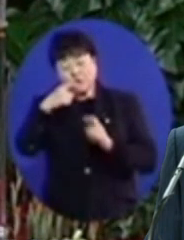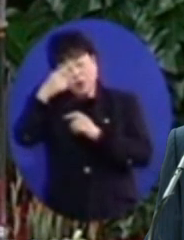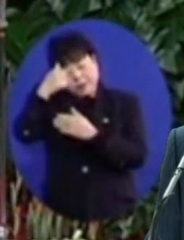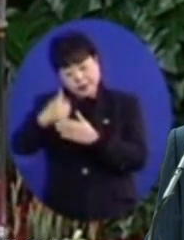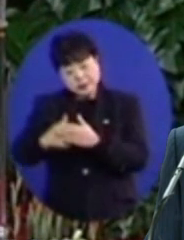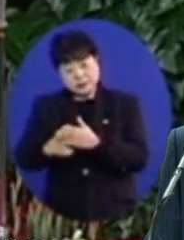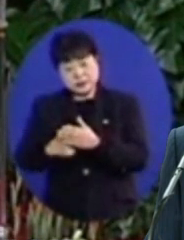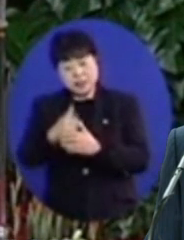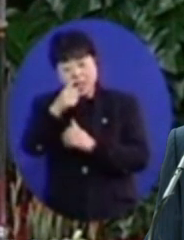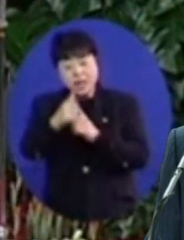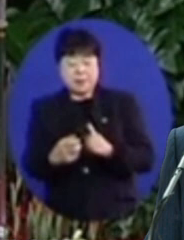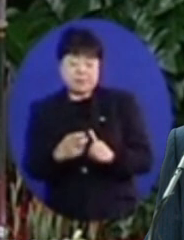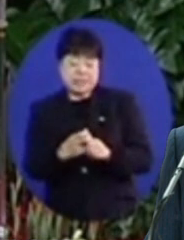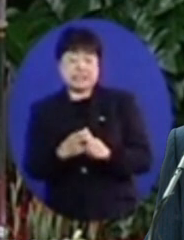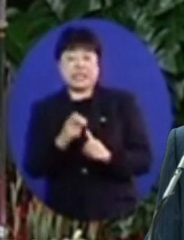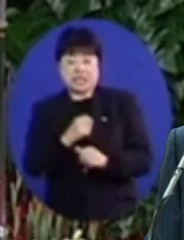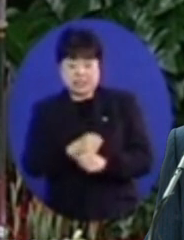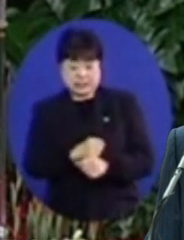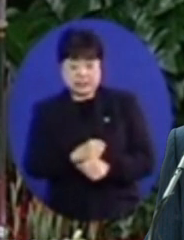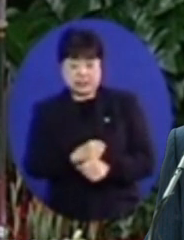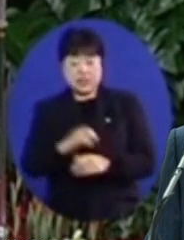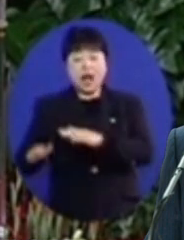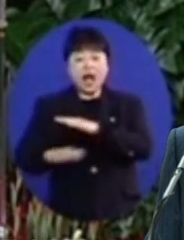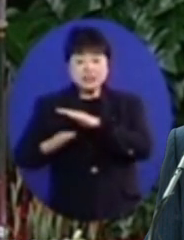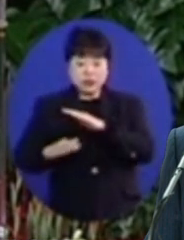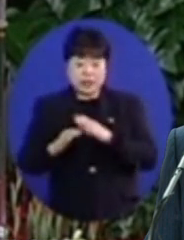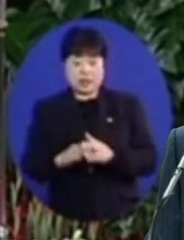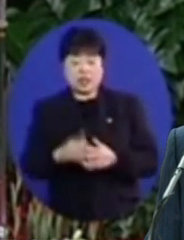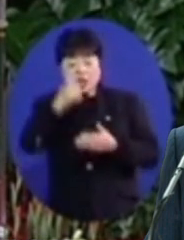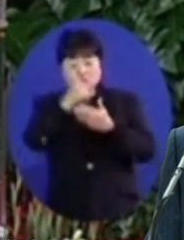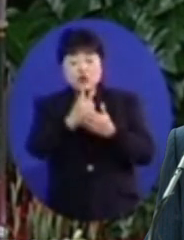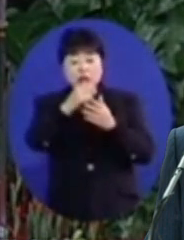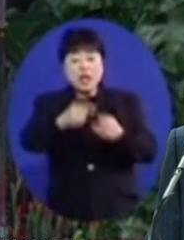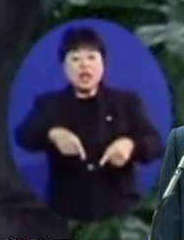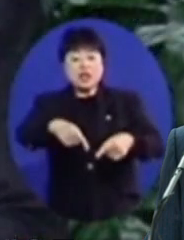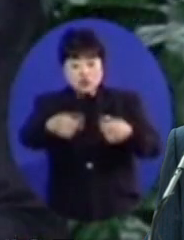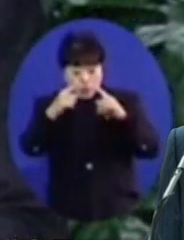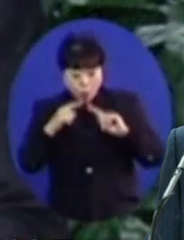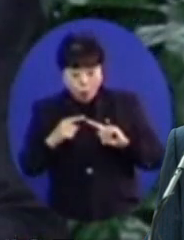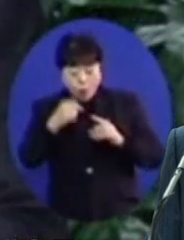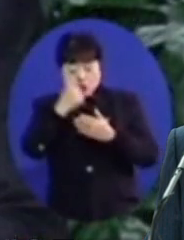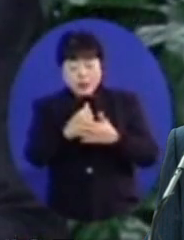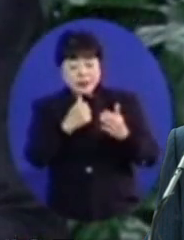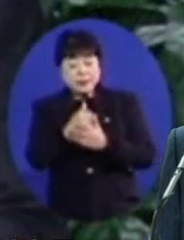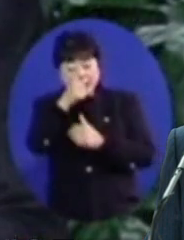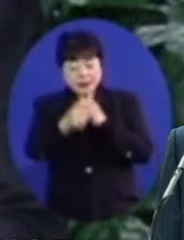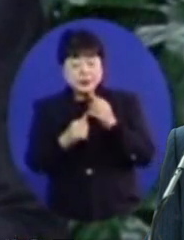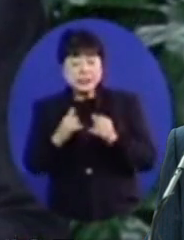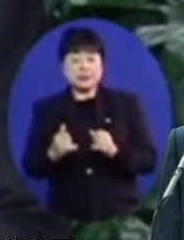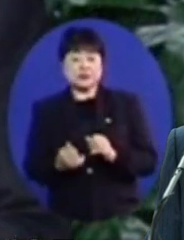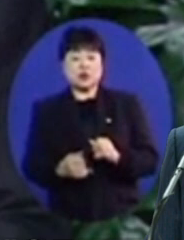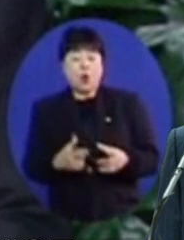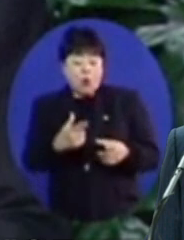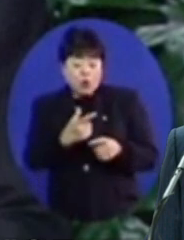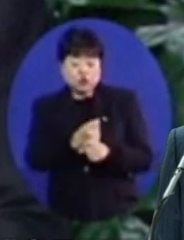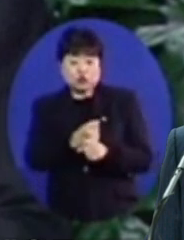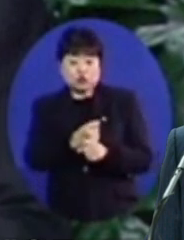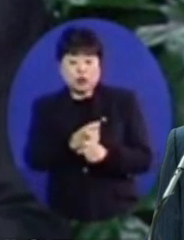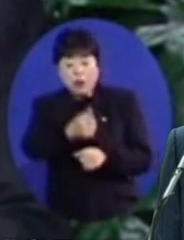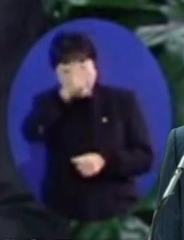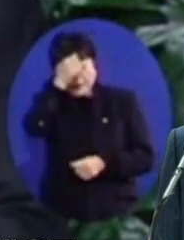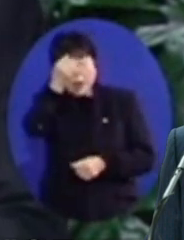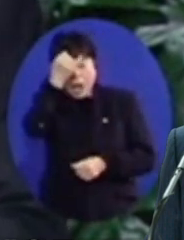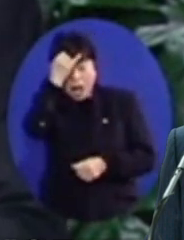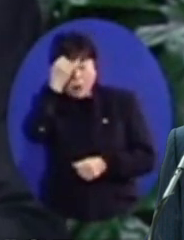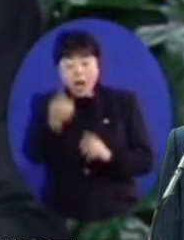꾀해서 하나님을 반역하도록 만들었기 때문에 가정에 죄가 들어오고 죄가 들어오니 하나님과 사람 사이의 원수가 되고 아담과